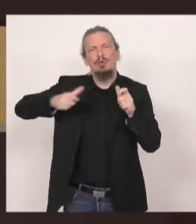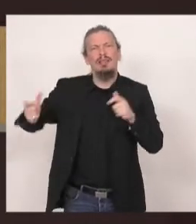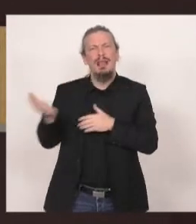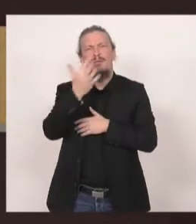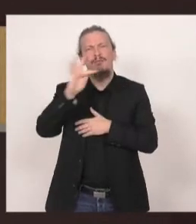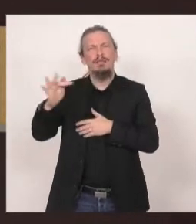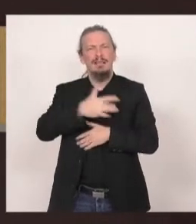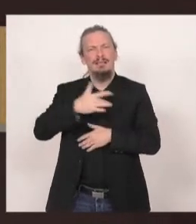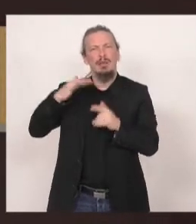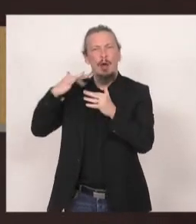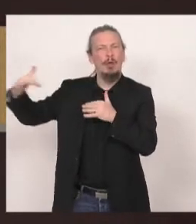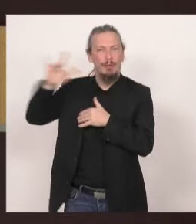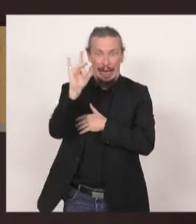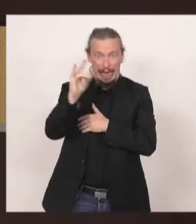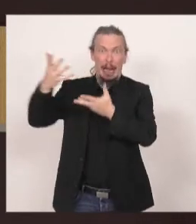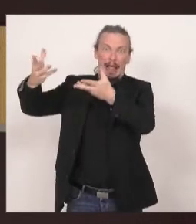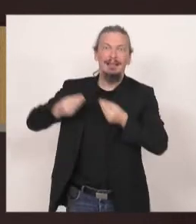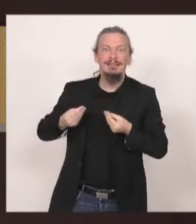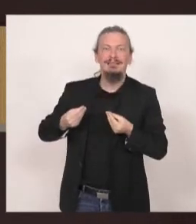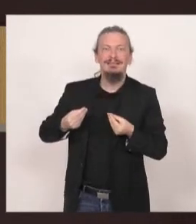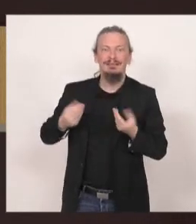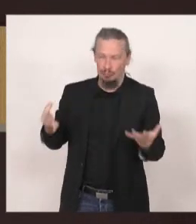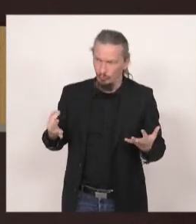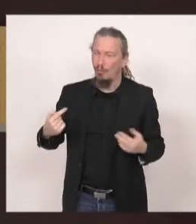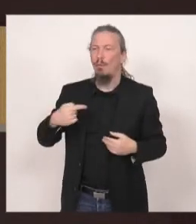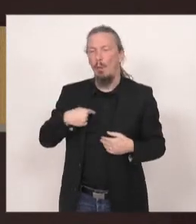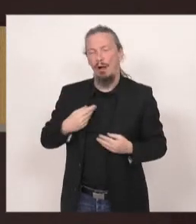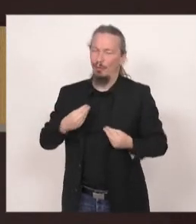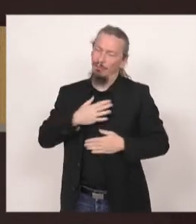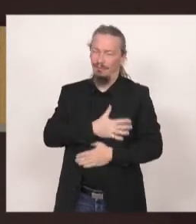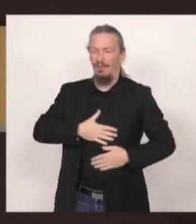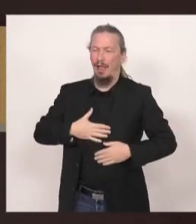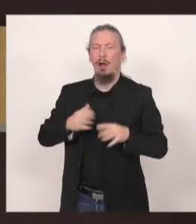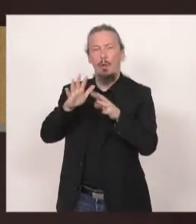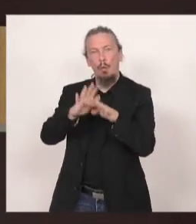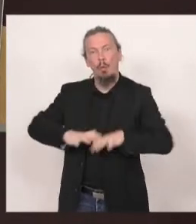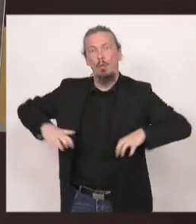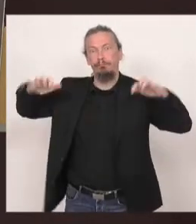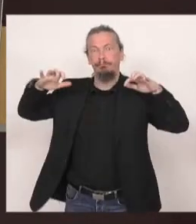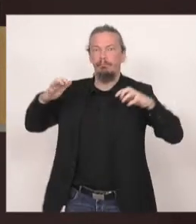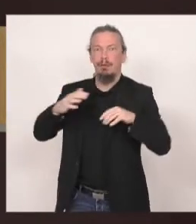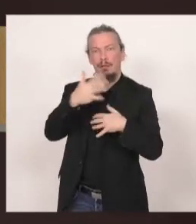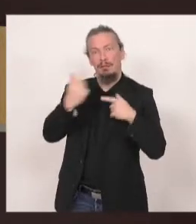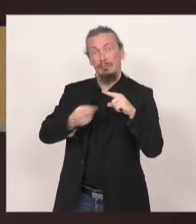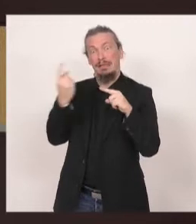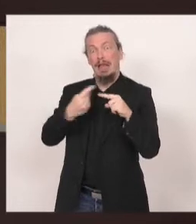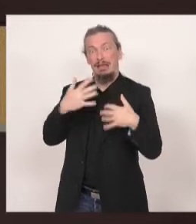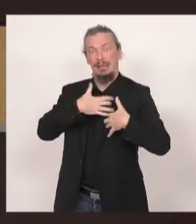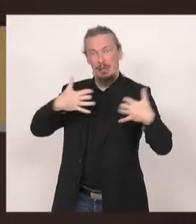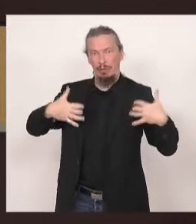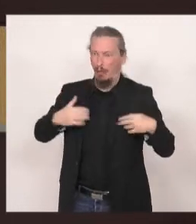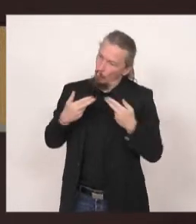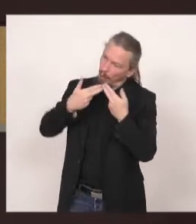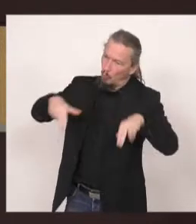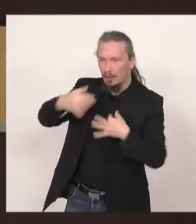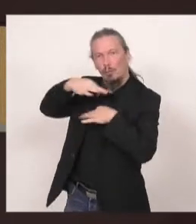santé environnementale, et j'ai d'ailleurs eu le plaisir d'introduire ce grand congrès qui réunit beaucoup de spécialistes de la santé environnementale. On a